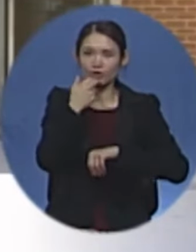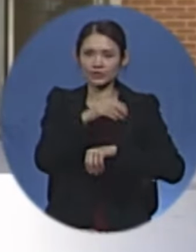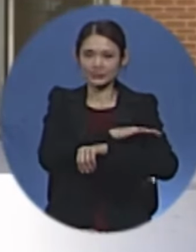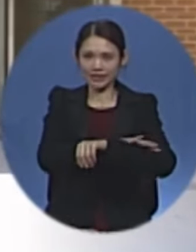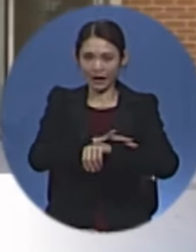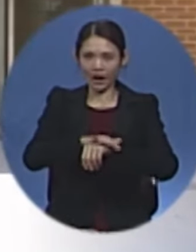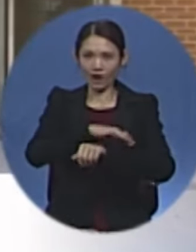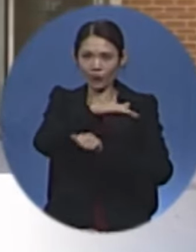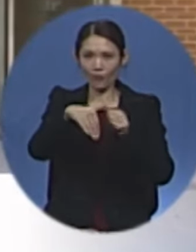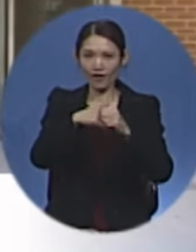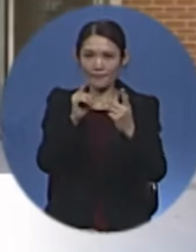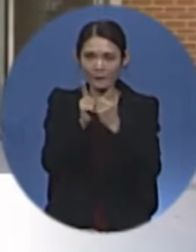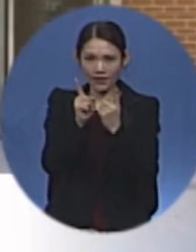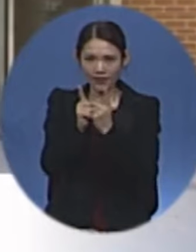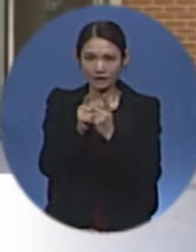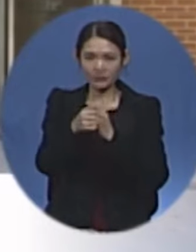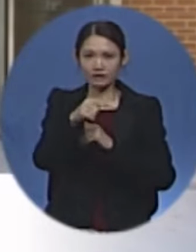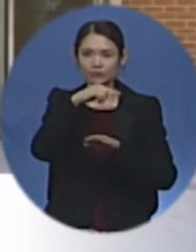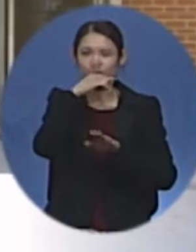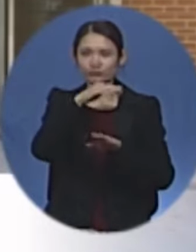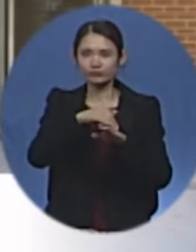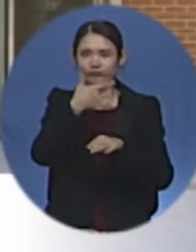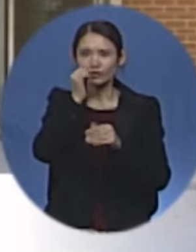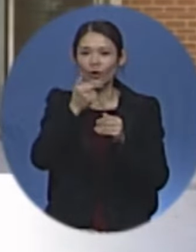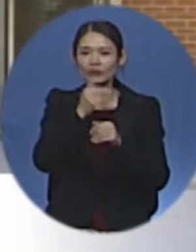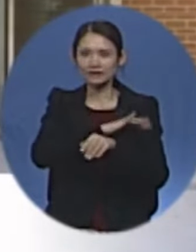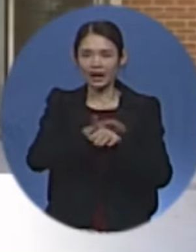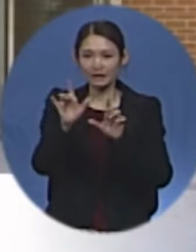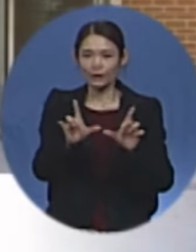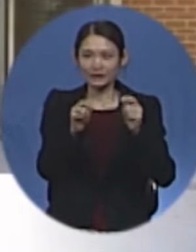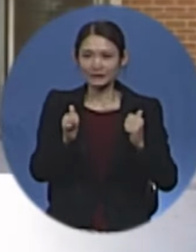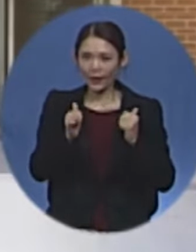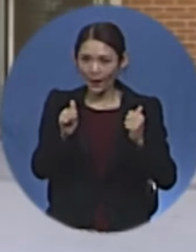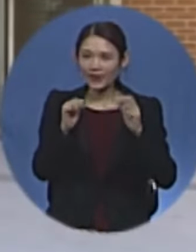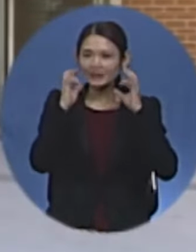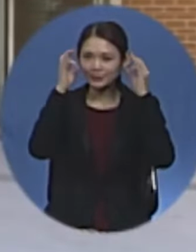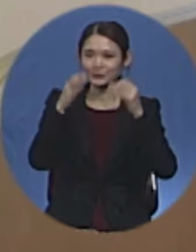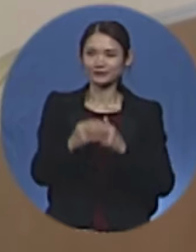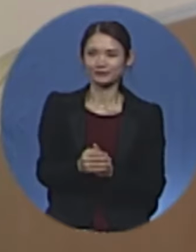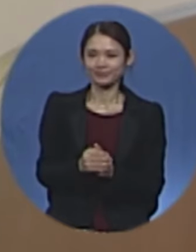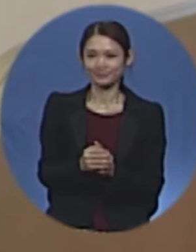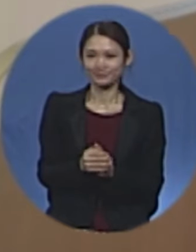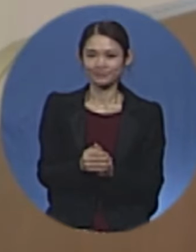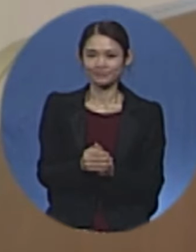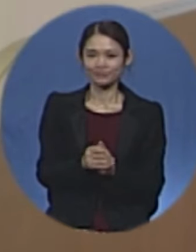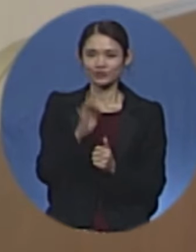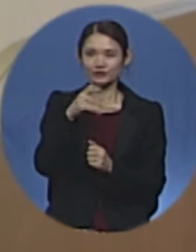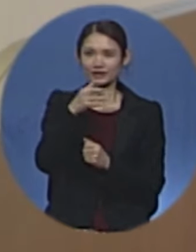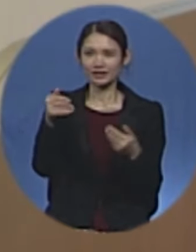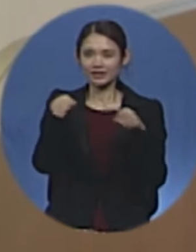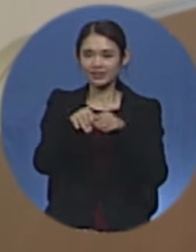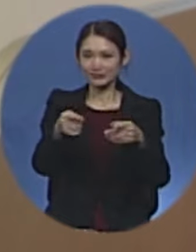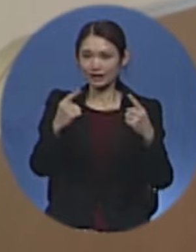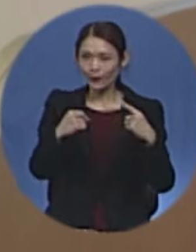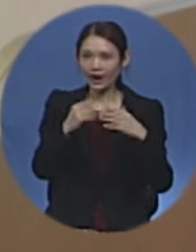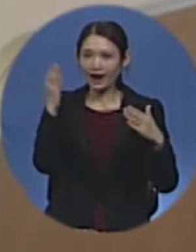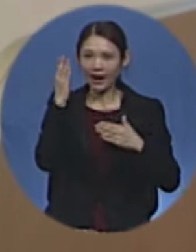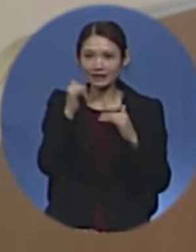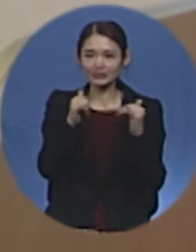어떠한 단점도 없이 모두 잘 생활할 수 있도록 열심히 노력하겠습니다. 웅지관에 입주하는